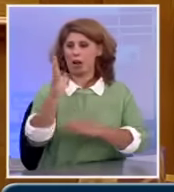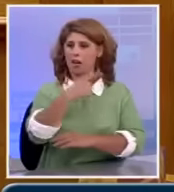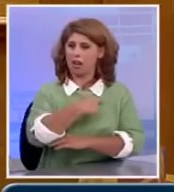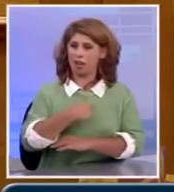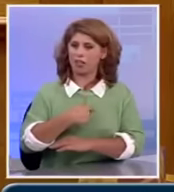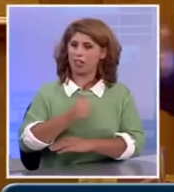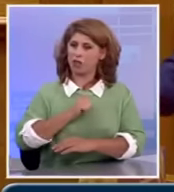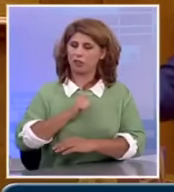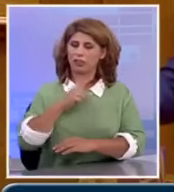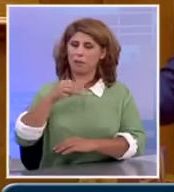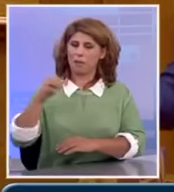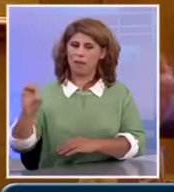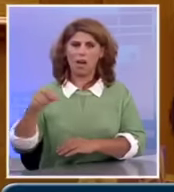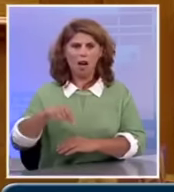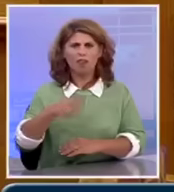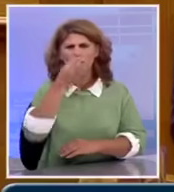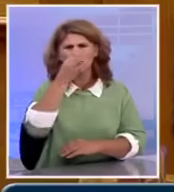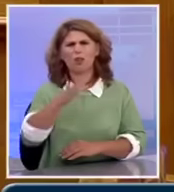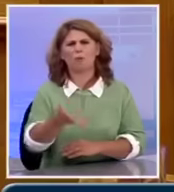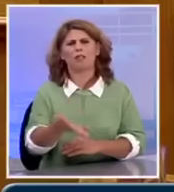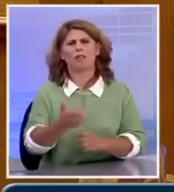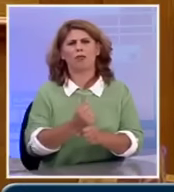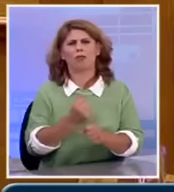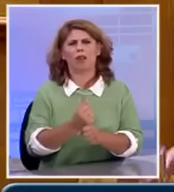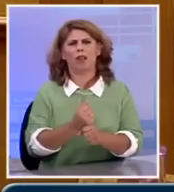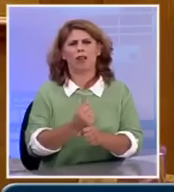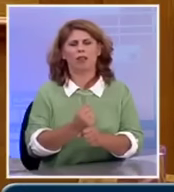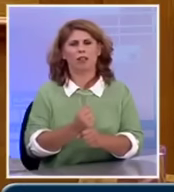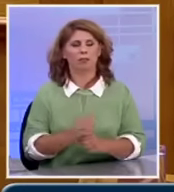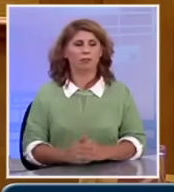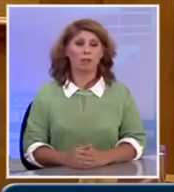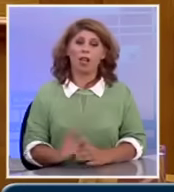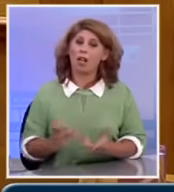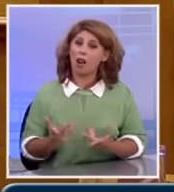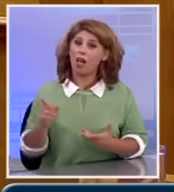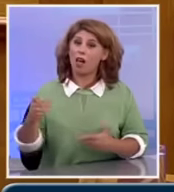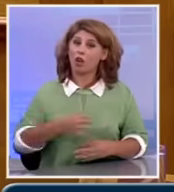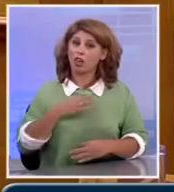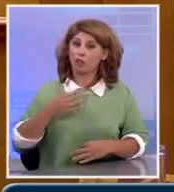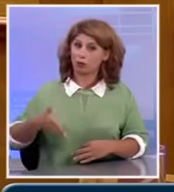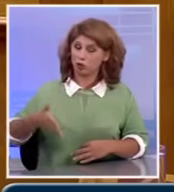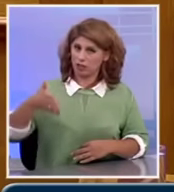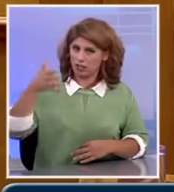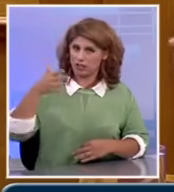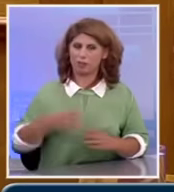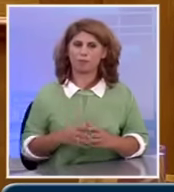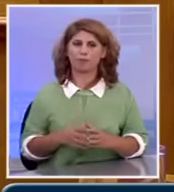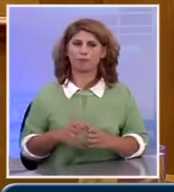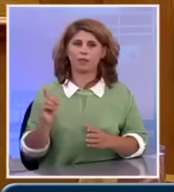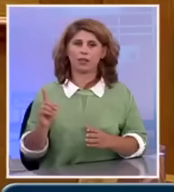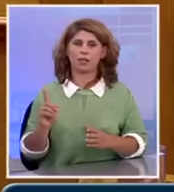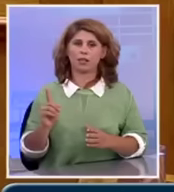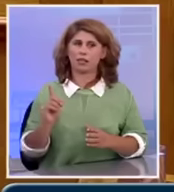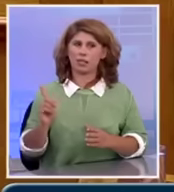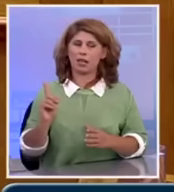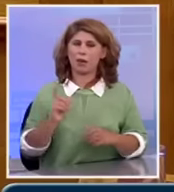μέσω ενημέρωσης κάνουν αυτή τη βρόμικη δουλειά όμως ο κύριος μητσοτάκης σε μια αποστροφή